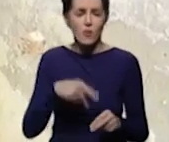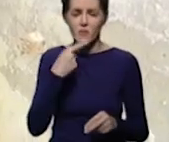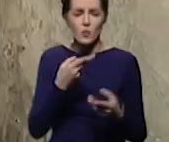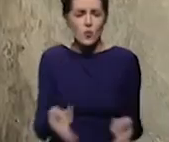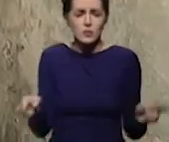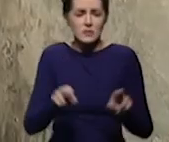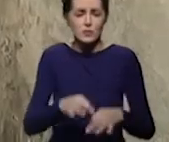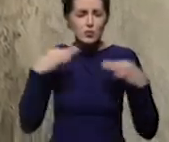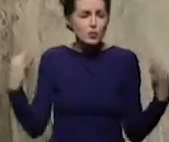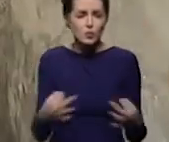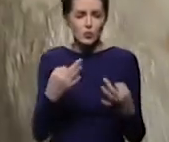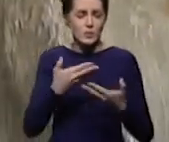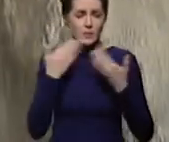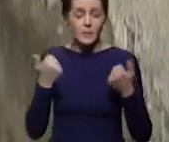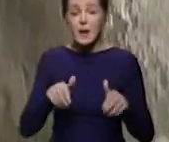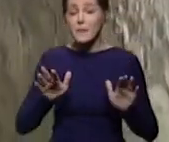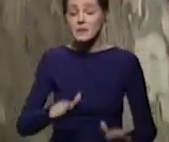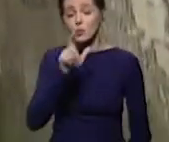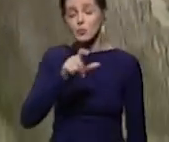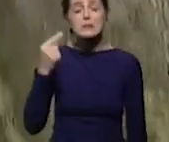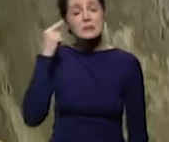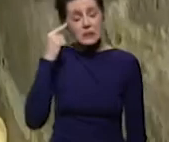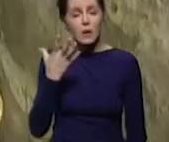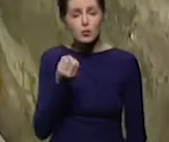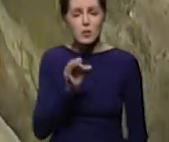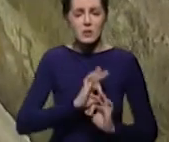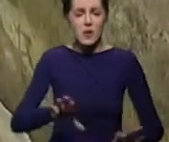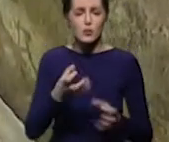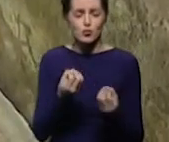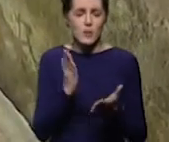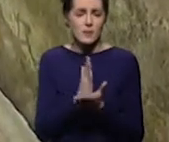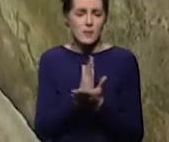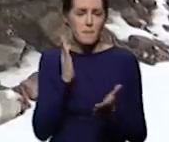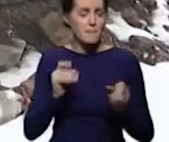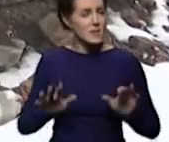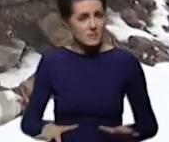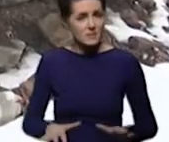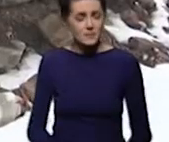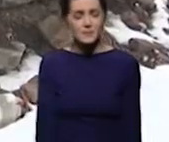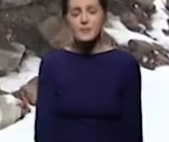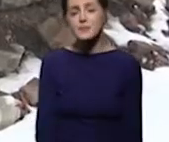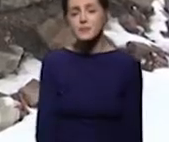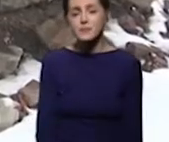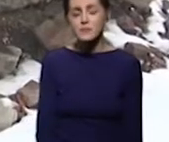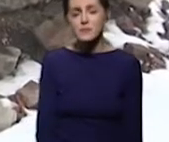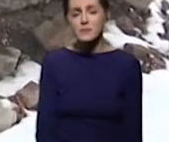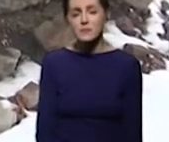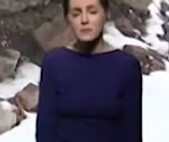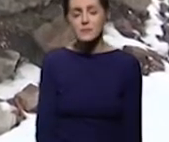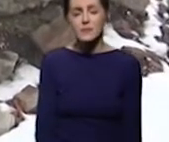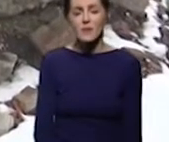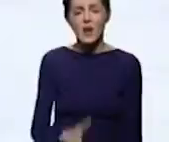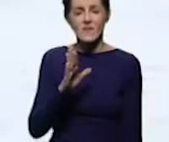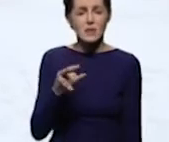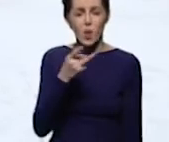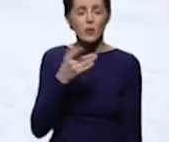і сліду. Місцеві розповідають, знають про ще одне місце. В районі, туди, як старому нашому